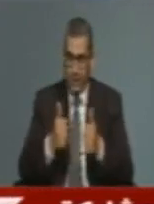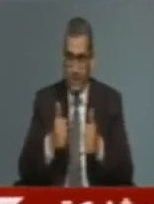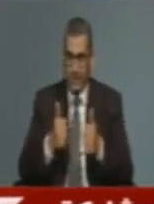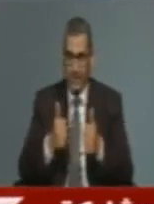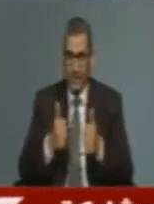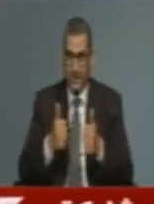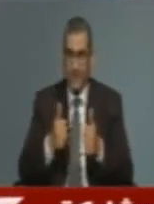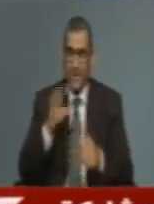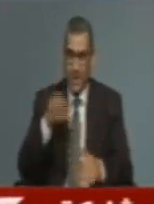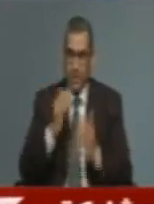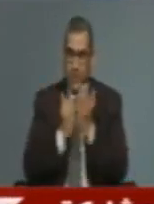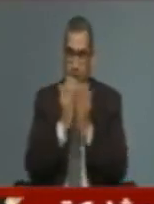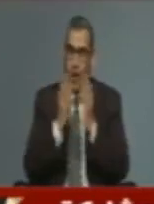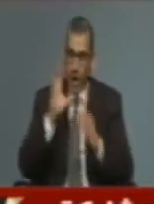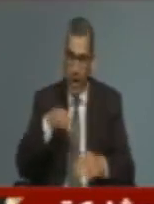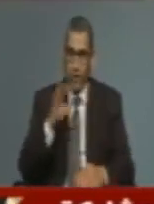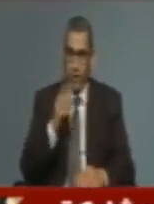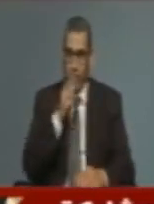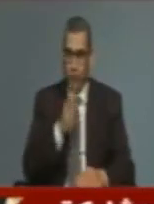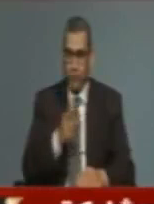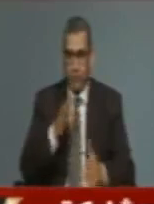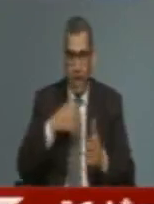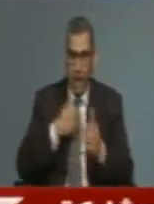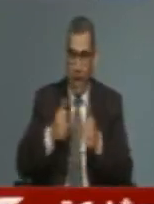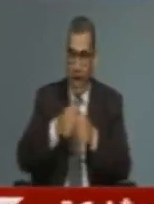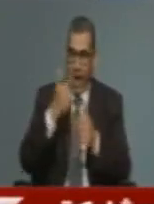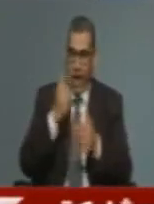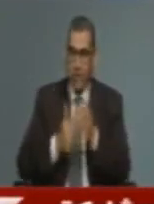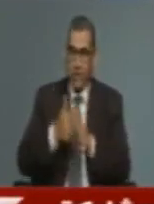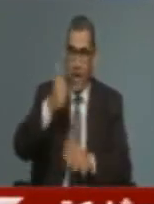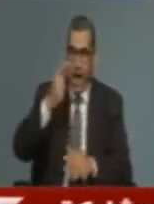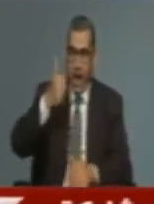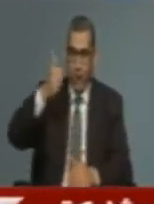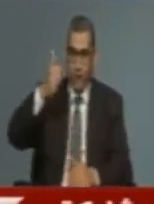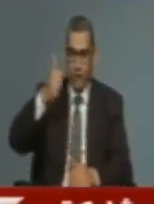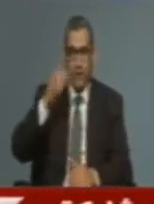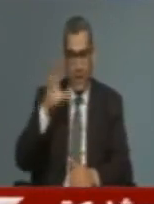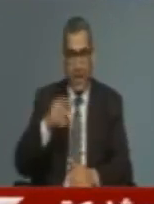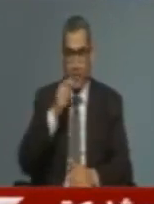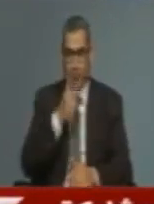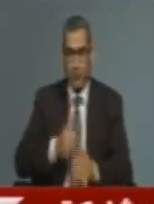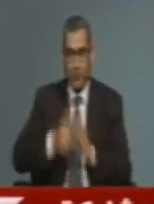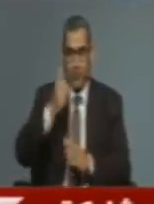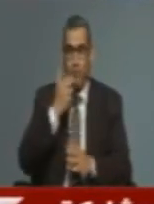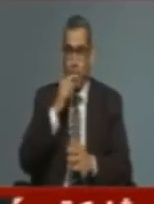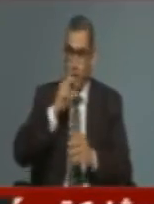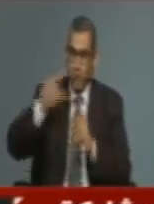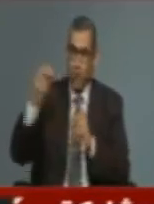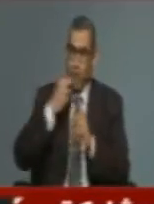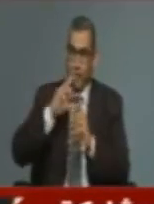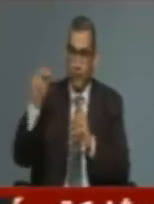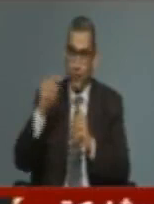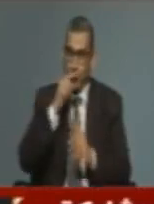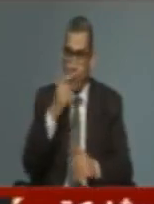بنذاكر كويس؟ أيوة. يعني بنطلع الأول كده؟ أيوة. على الولاد وكله؟ على الولاد، مهم جدا.